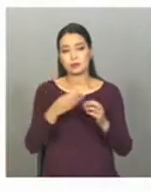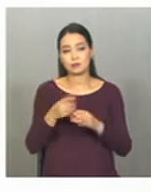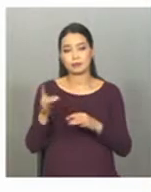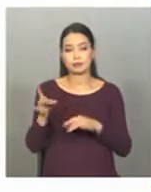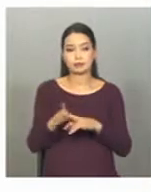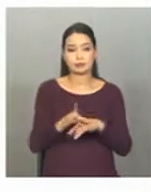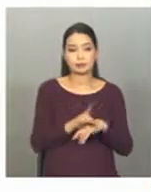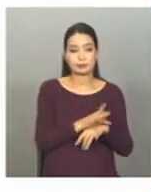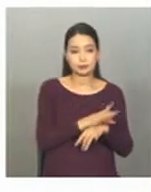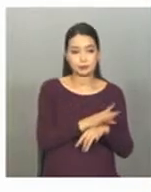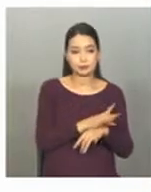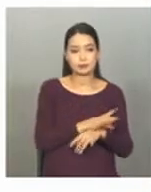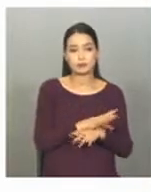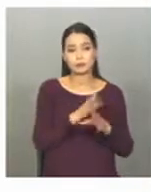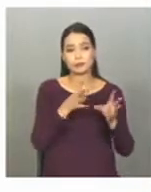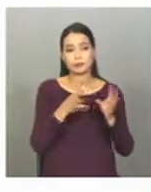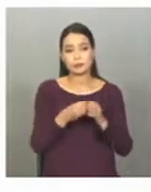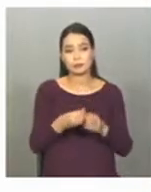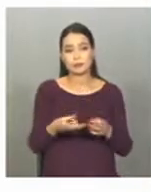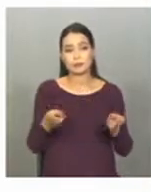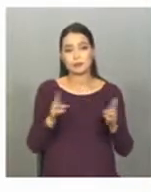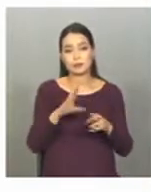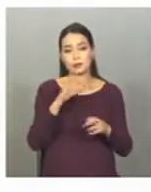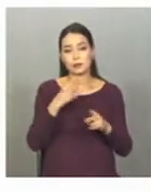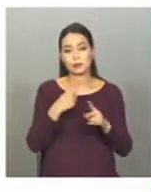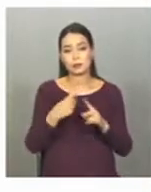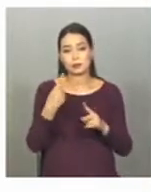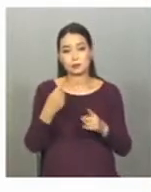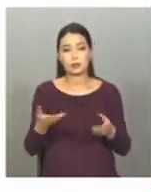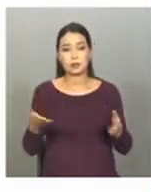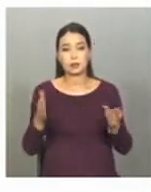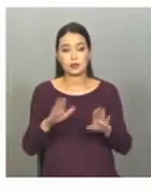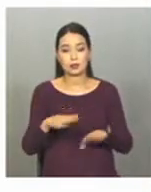кезде с қосылған 1 қалады. Екіншісі,